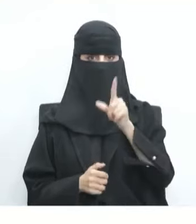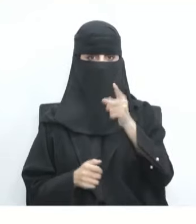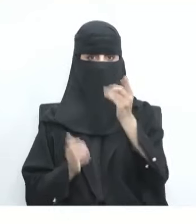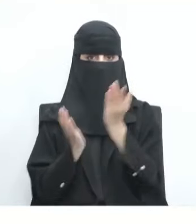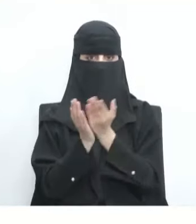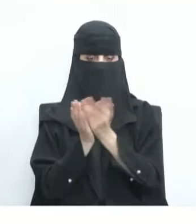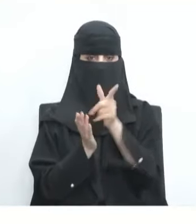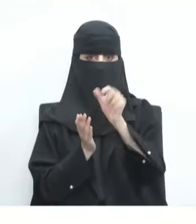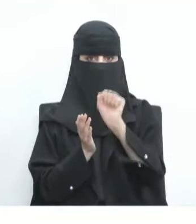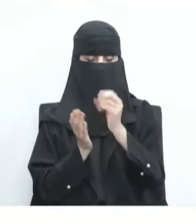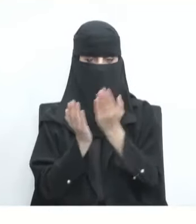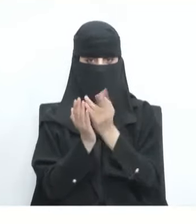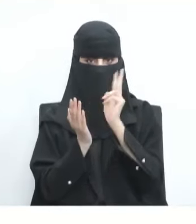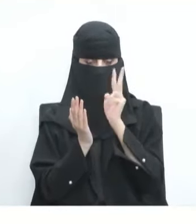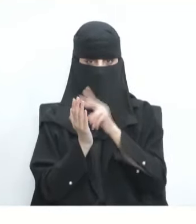تدرسين